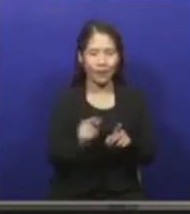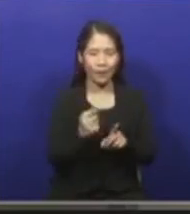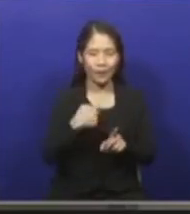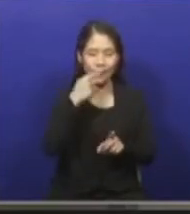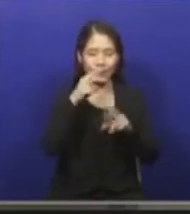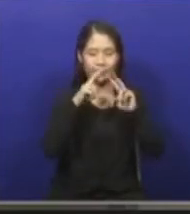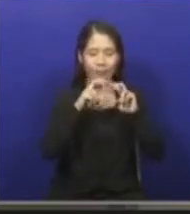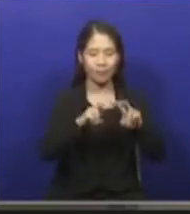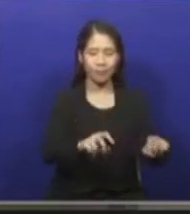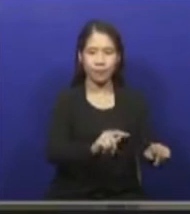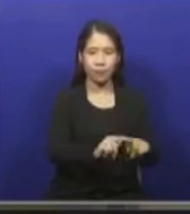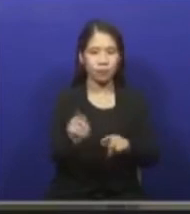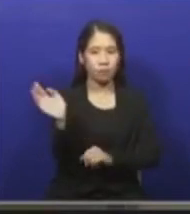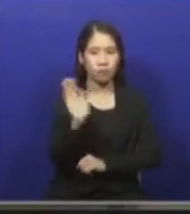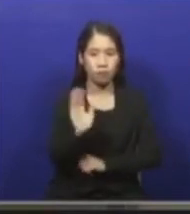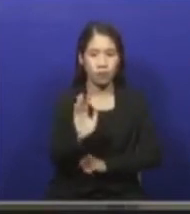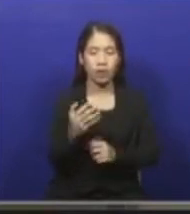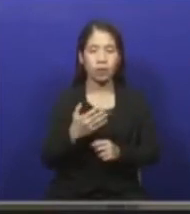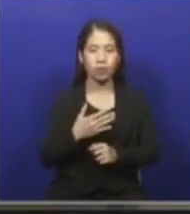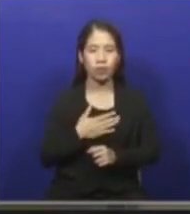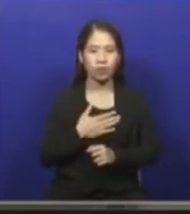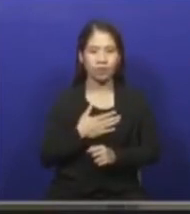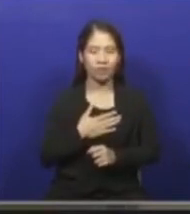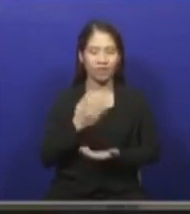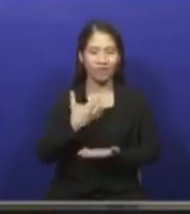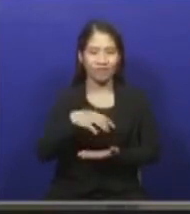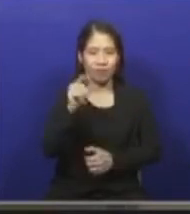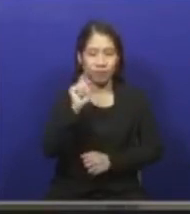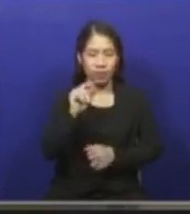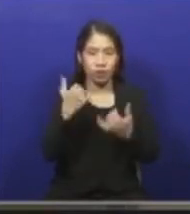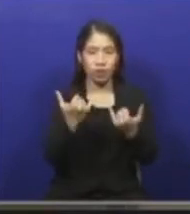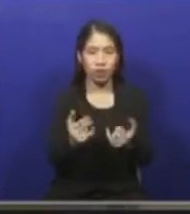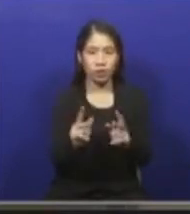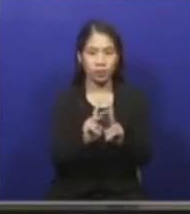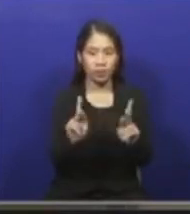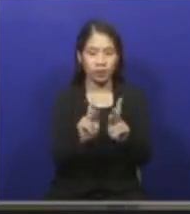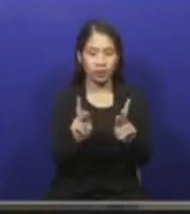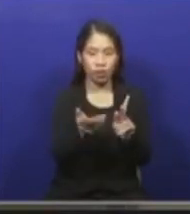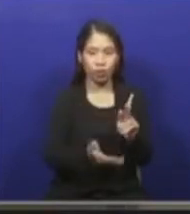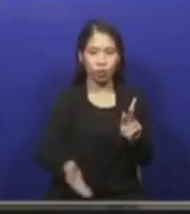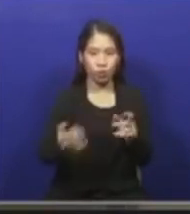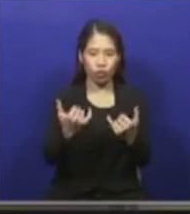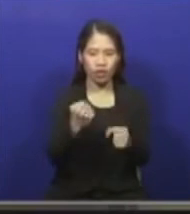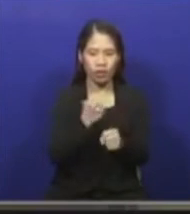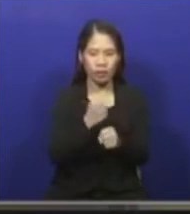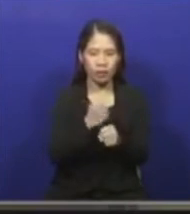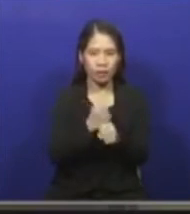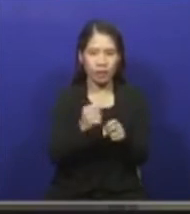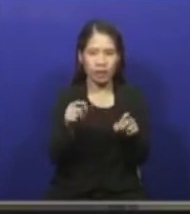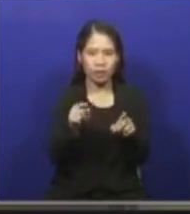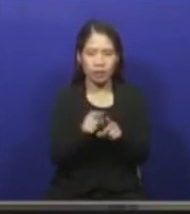านวิจัยเหล่านั้นแต่ประการใดผมขอย้ำว่าในขณะที่กรรมาธิการของพวกเรากำลังทำงานกันแบบนัด